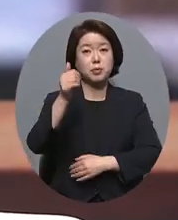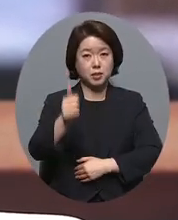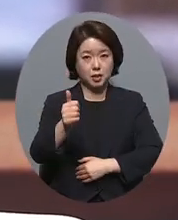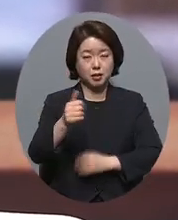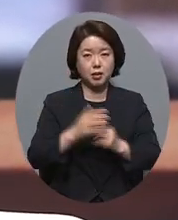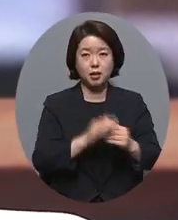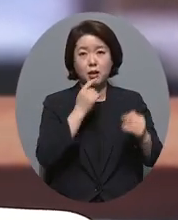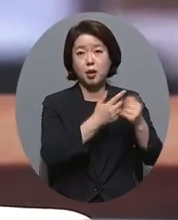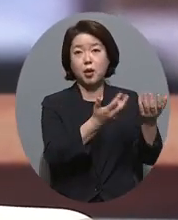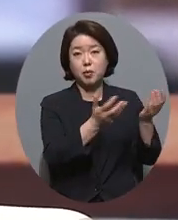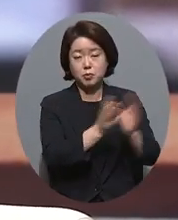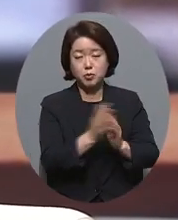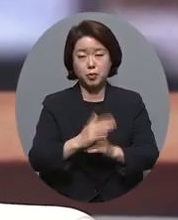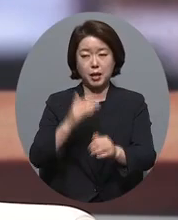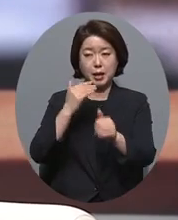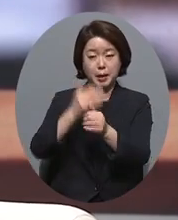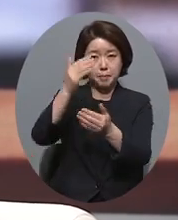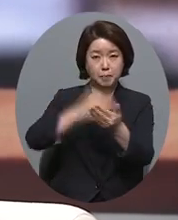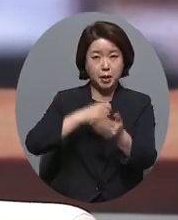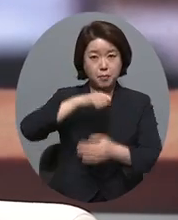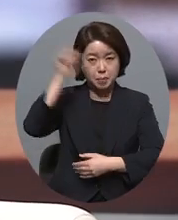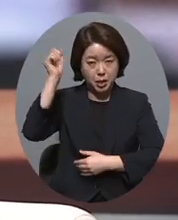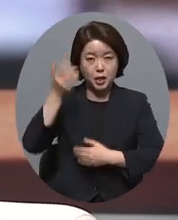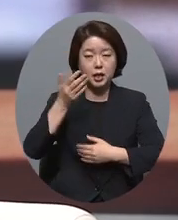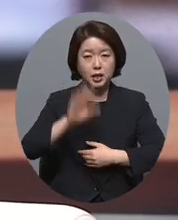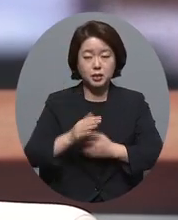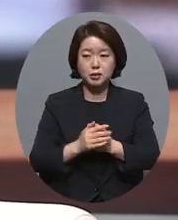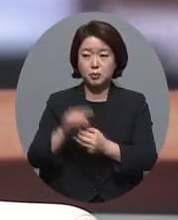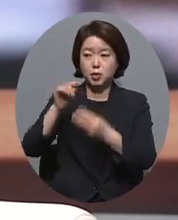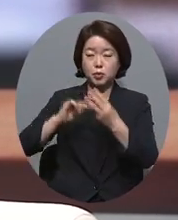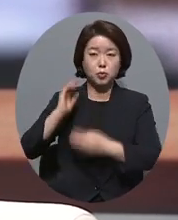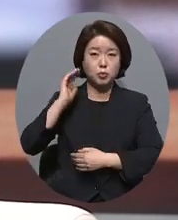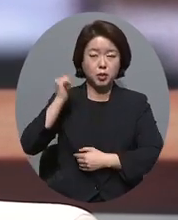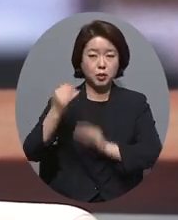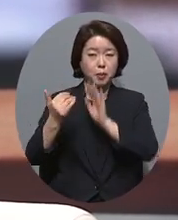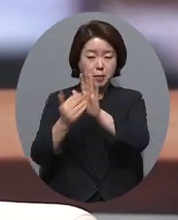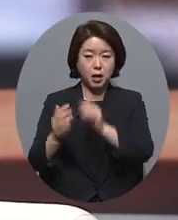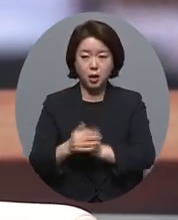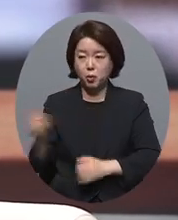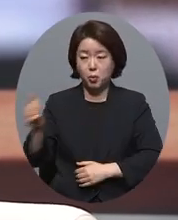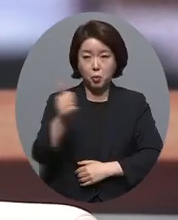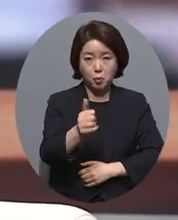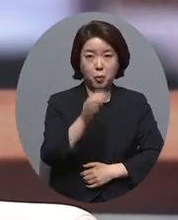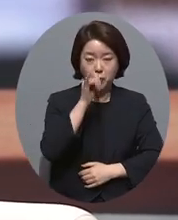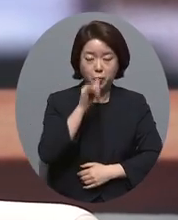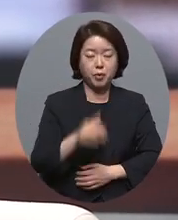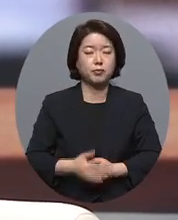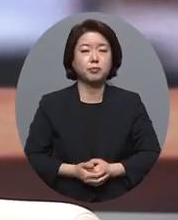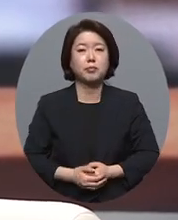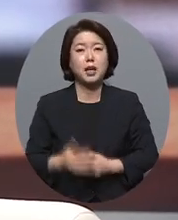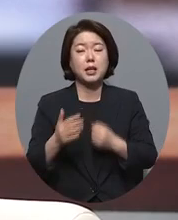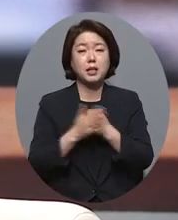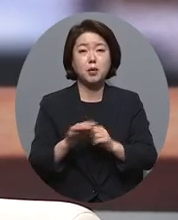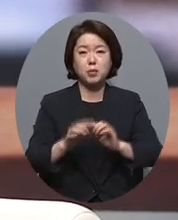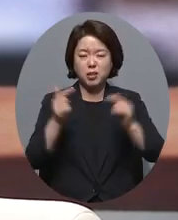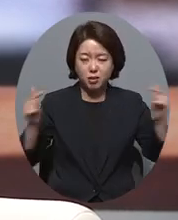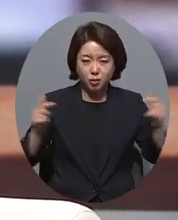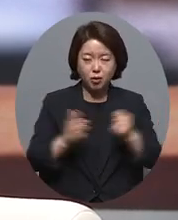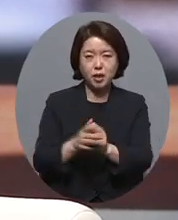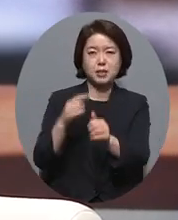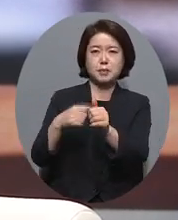민주당이 해임 건의안까지 통과시켰지만 물론 윤 대통령이 거부하면서 국감장에 출석하긴 했습니다 그래서 그런지 여러가지